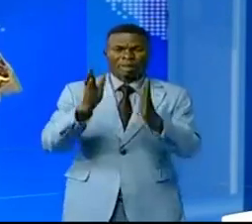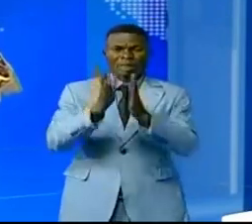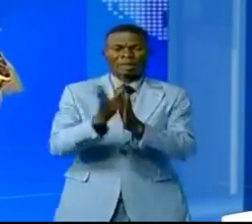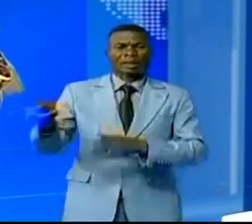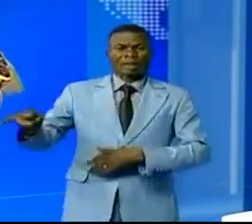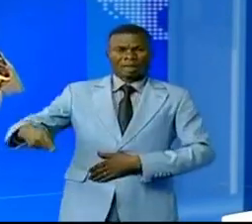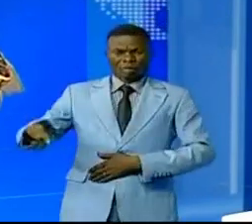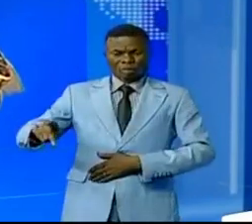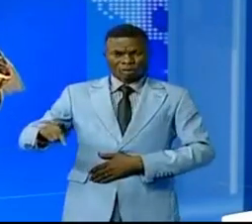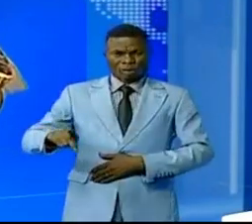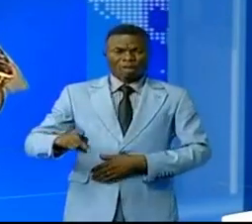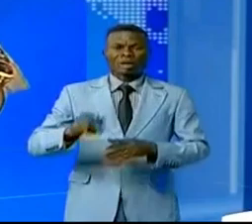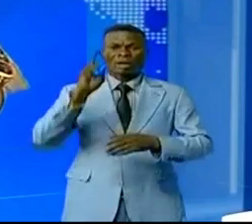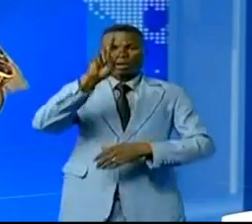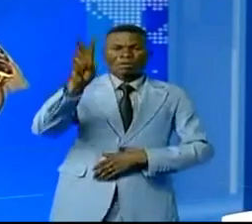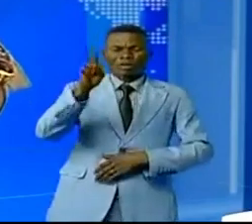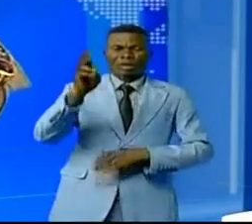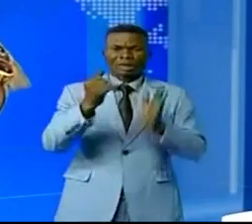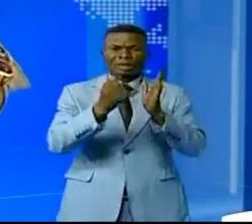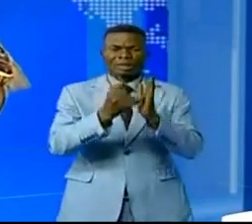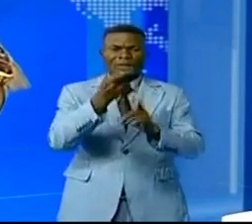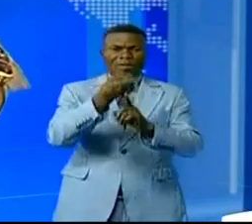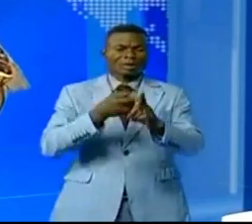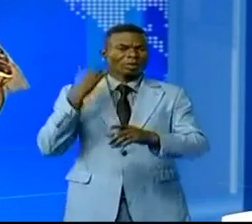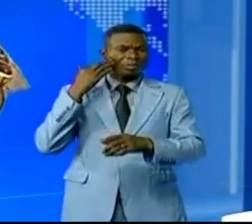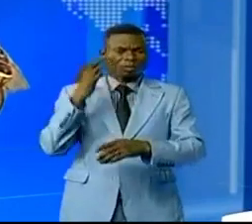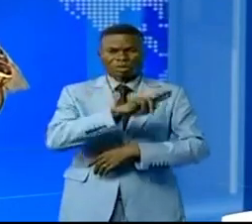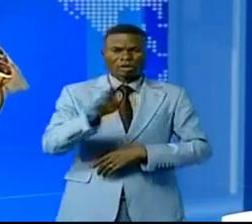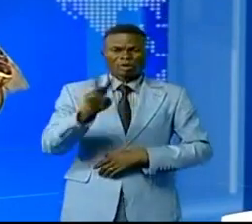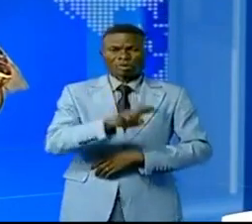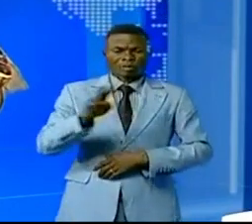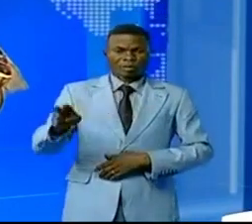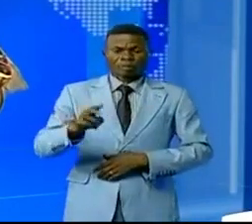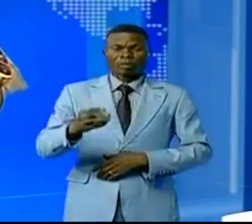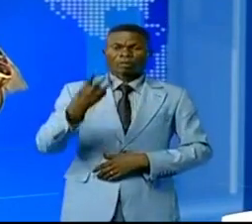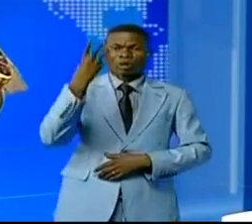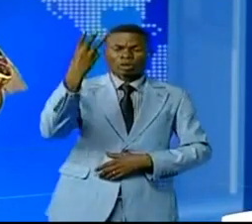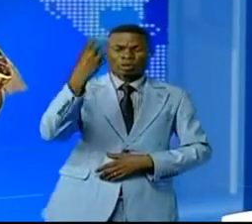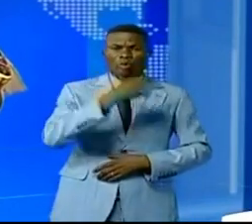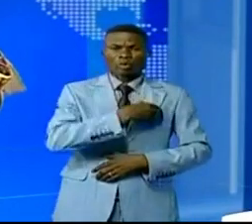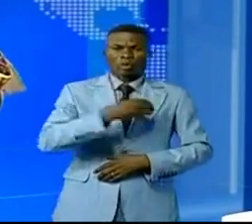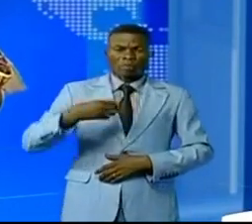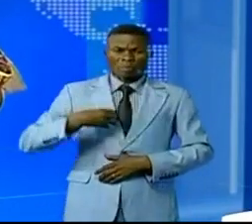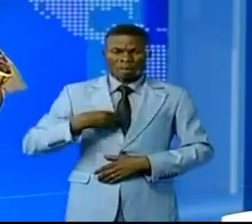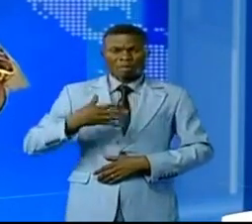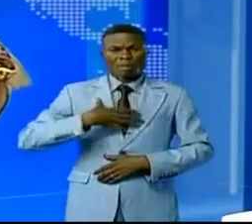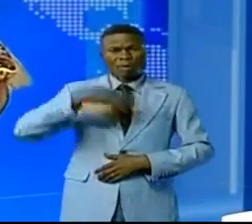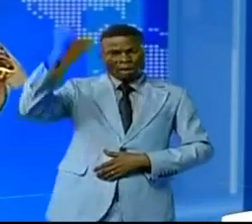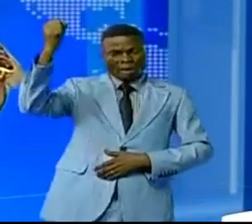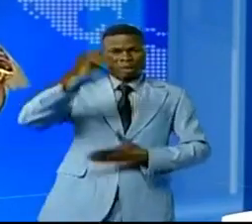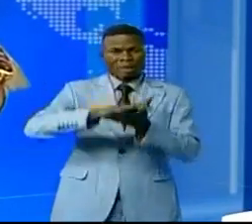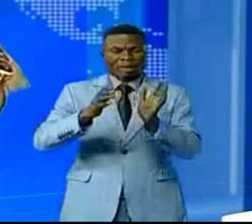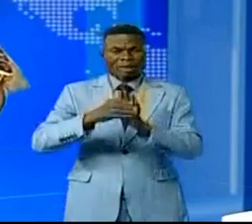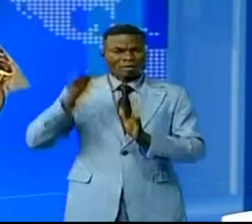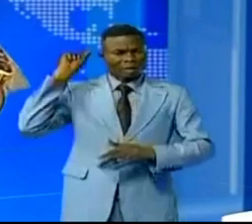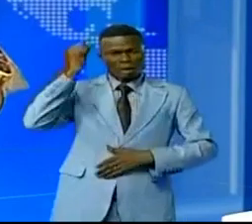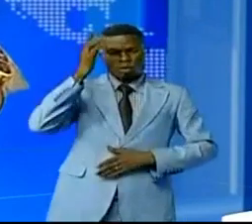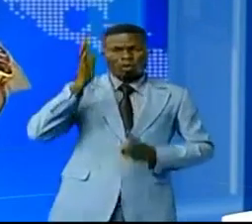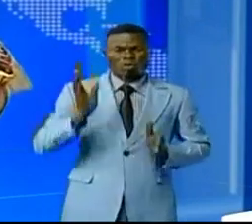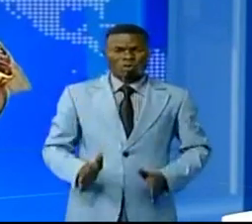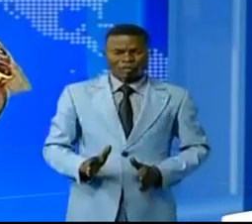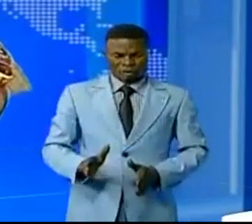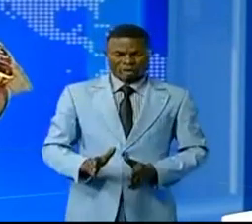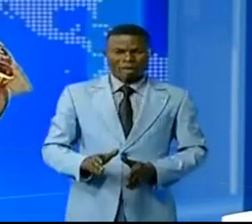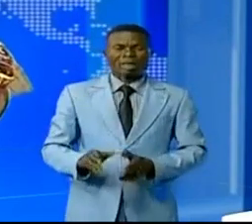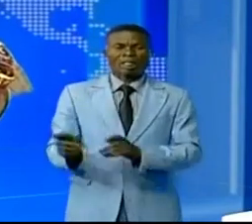ce vendredi 6 mai 2022. Une gouvernance féminine à la tête de 3 provinces, dont le Tanganyika, Maïndombe